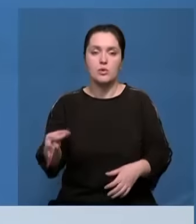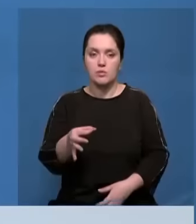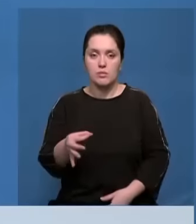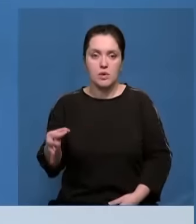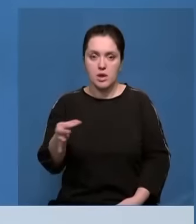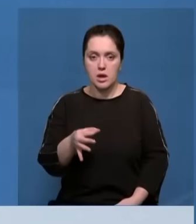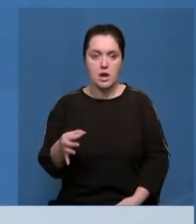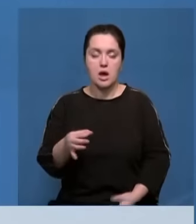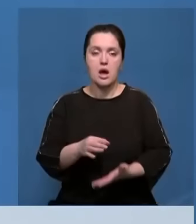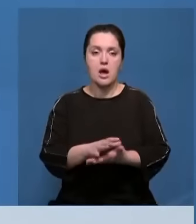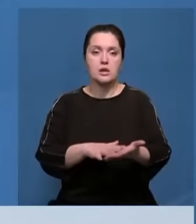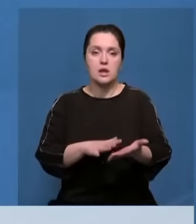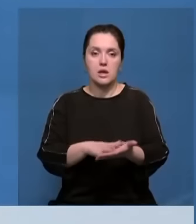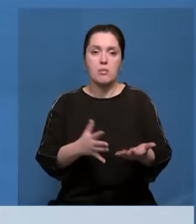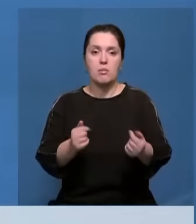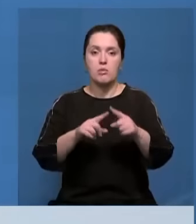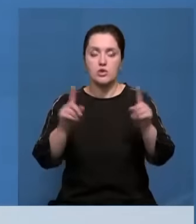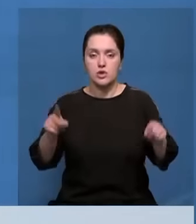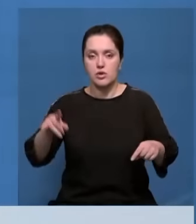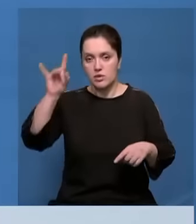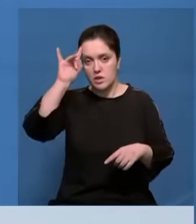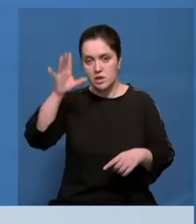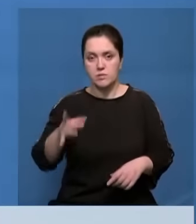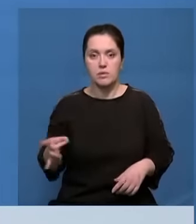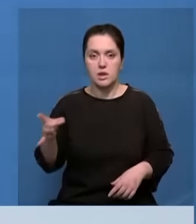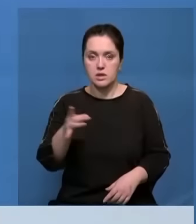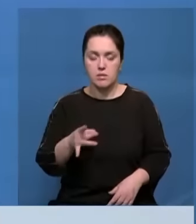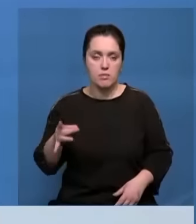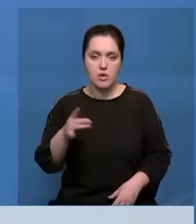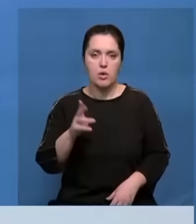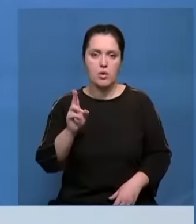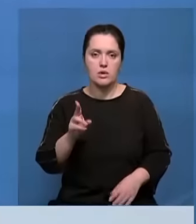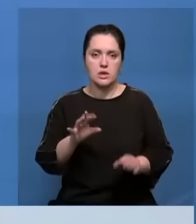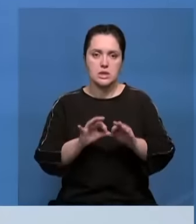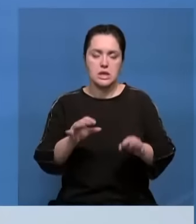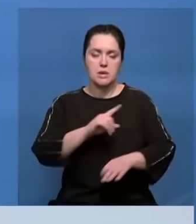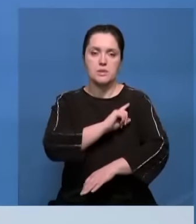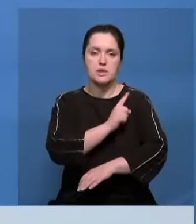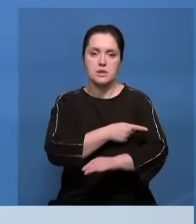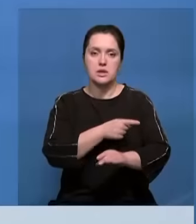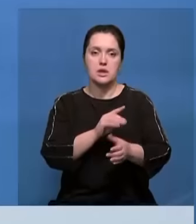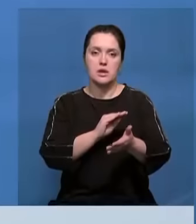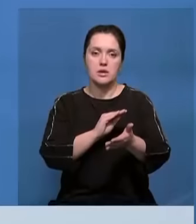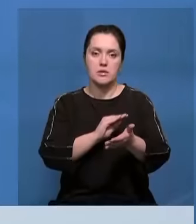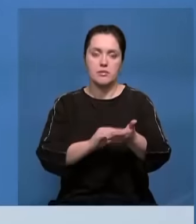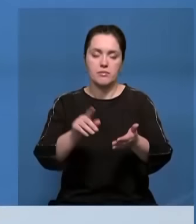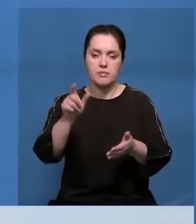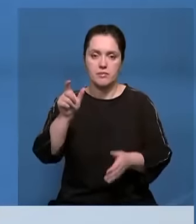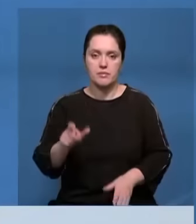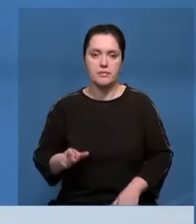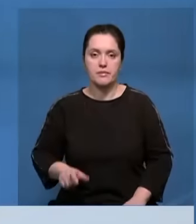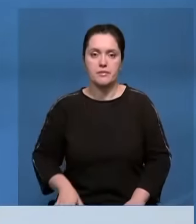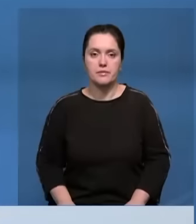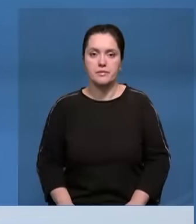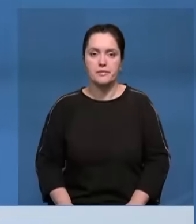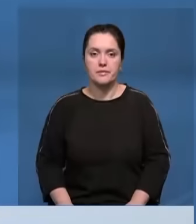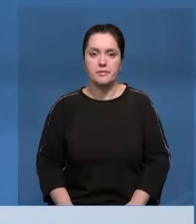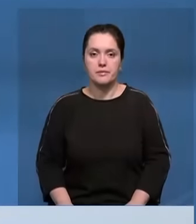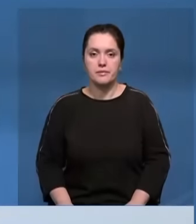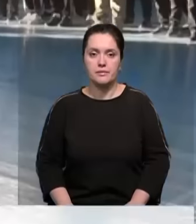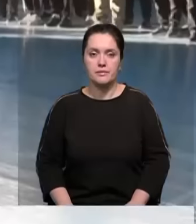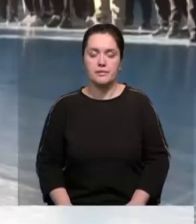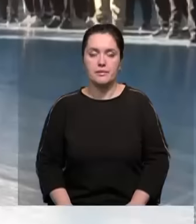в состав сборной области, а далее команда получит путевку на чемпионат республики. О самых ловких и сильных расскажет Ербул Абишев.